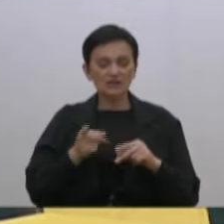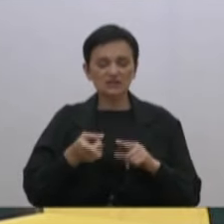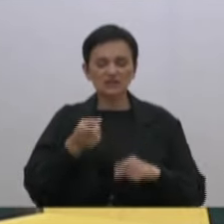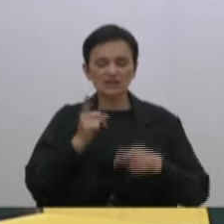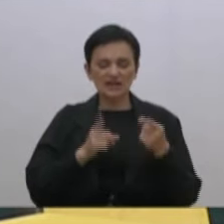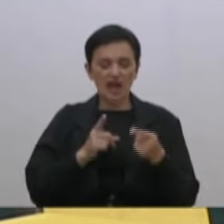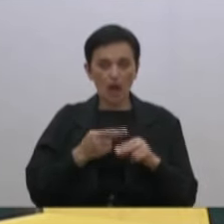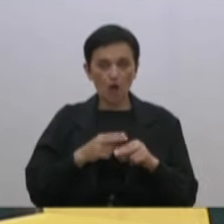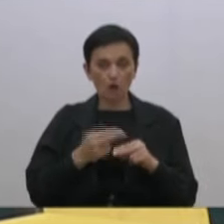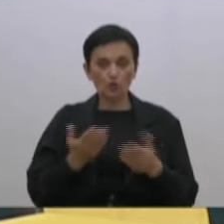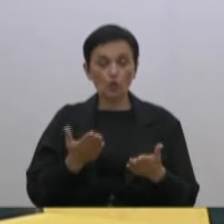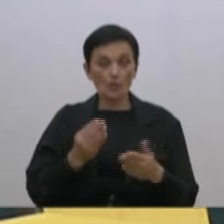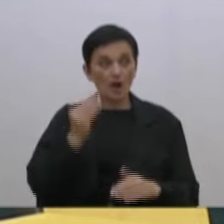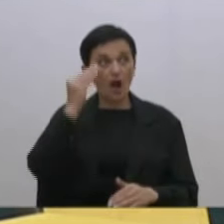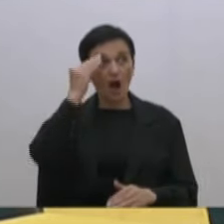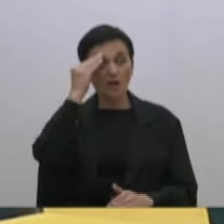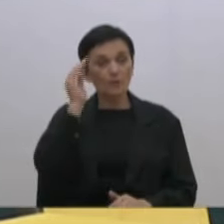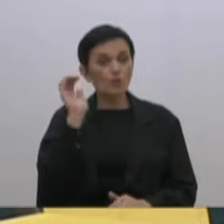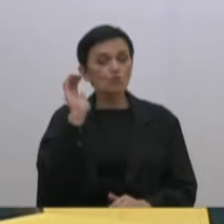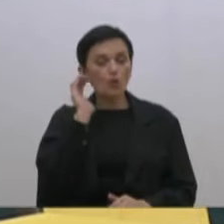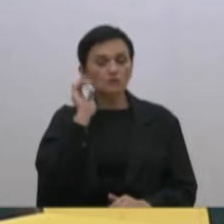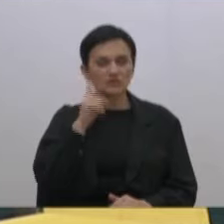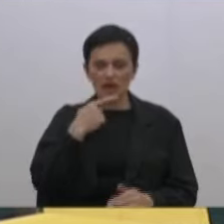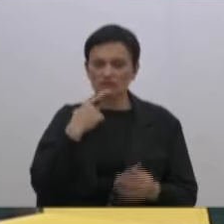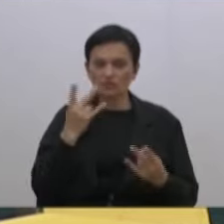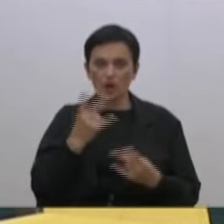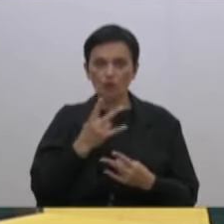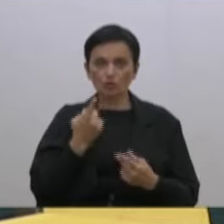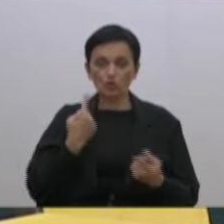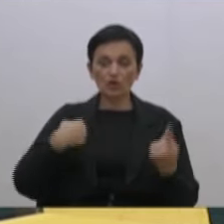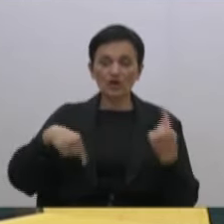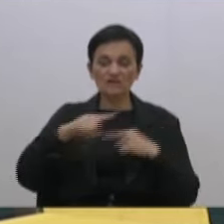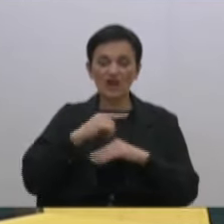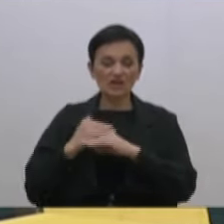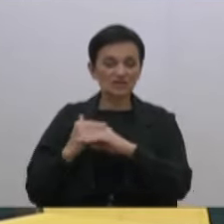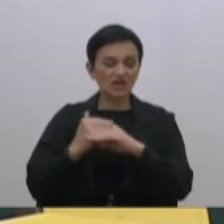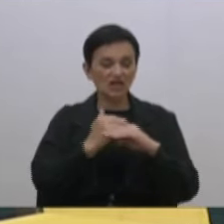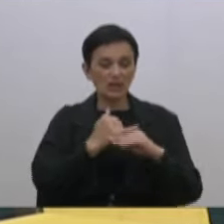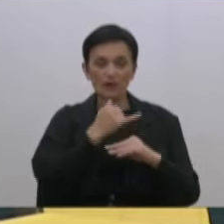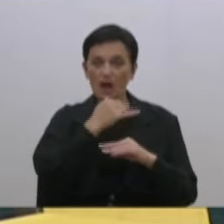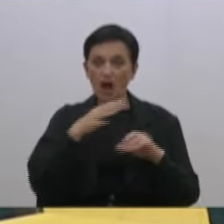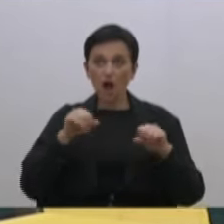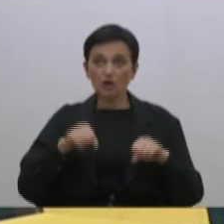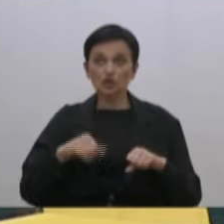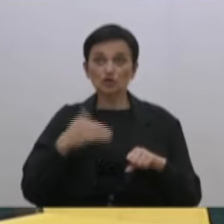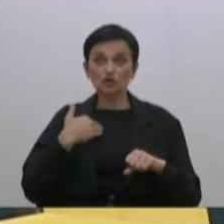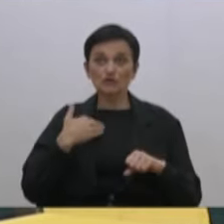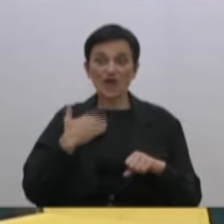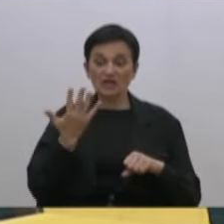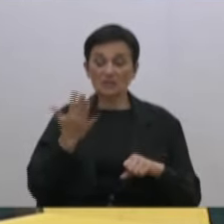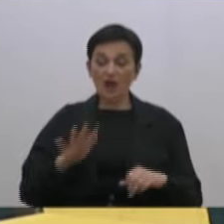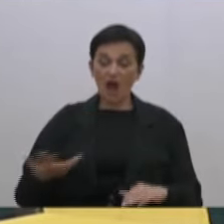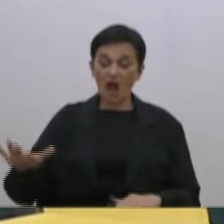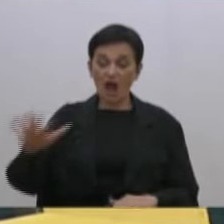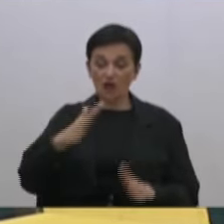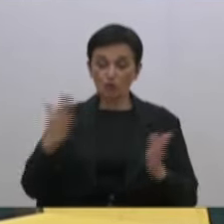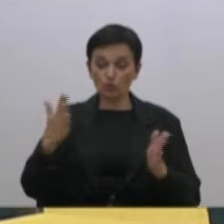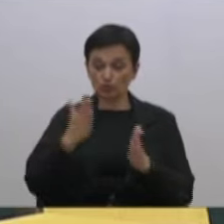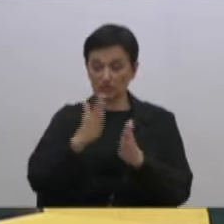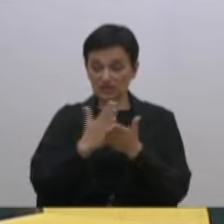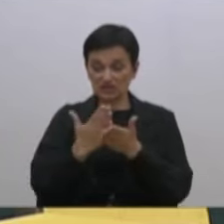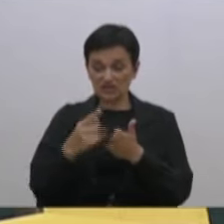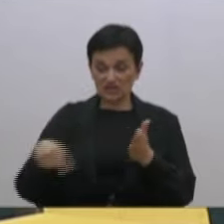რომლის აღქმა და მოსმენა, რა თქმა უნდა, ყველას თანაბრად არ შეუძლია. და ჩვენი მარჯვენა ფლანგის უდიდესი ნაწილი